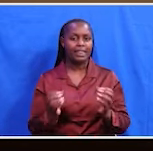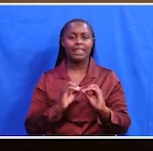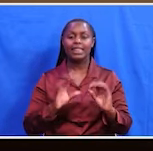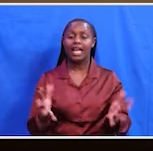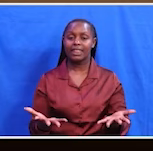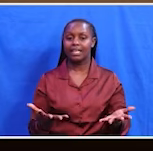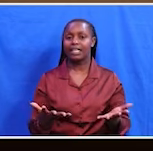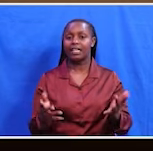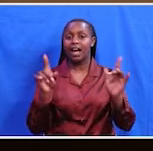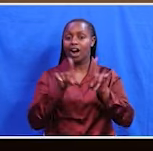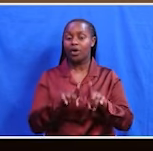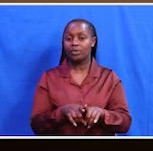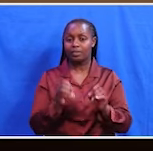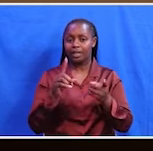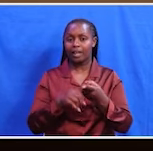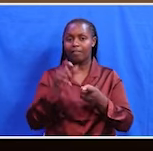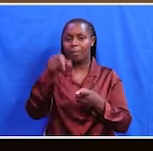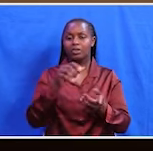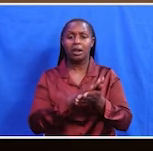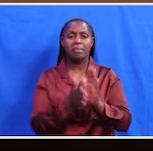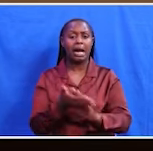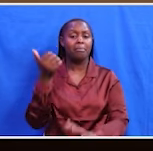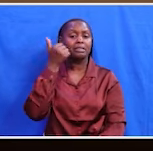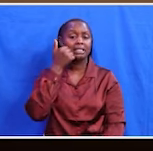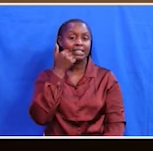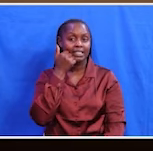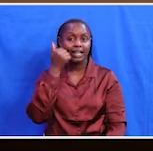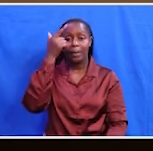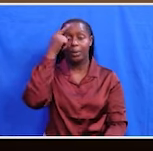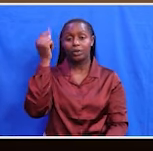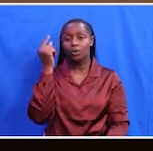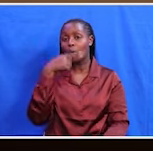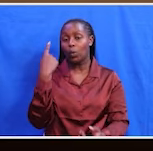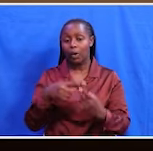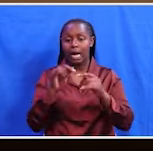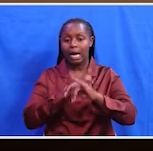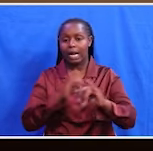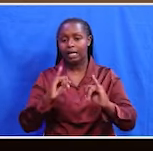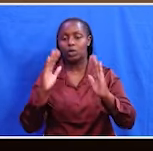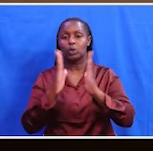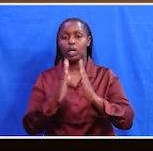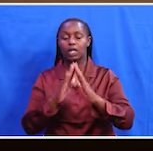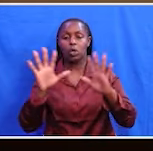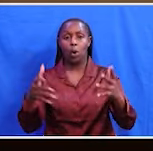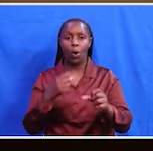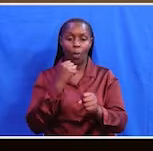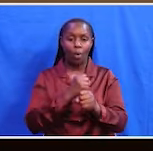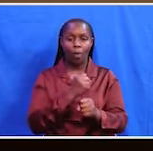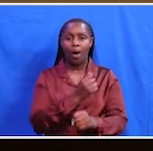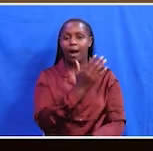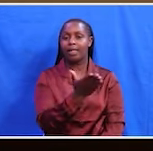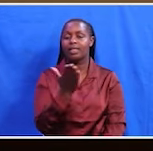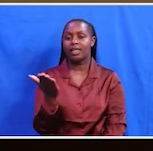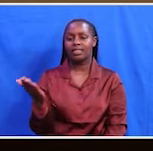kitu yoyote, hata kama ni mtu amekuwa mgonjwa, kwa sababu wenye wanaosha hizo toilet ama wanafanya hizo kazi zenye ziko